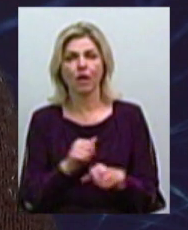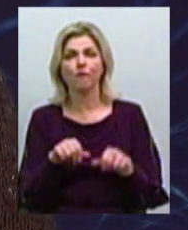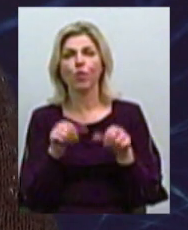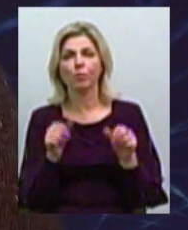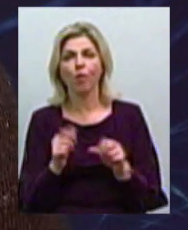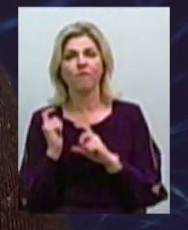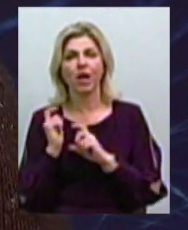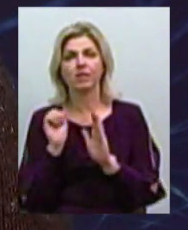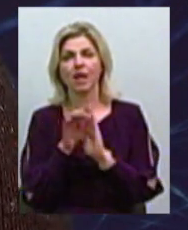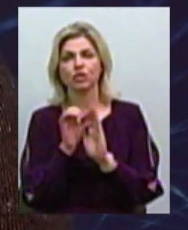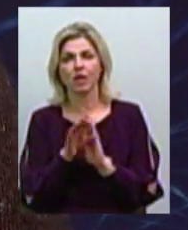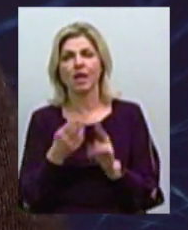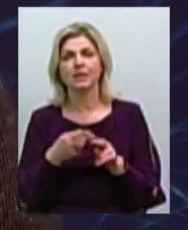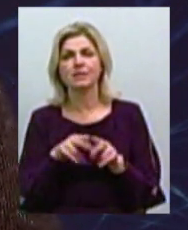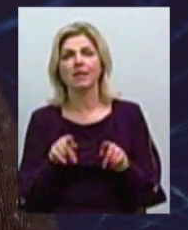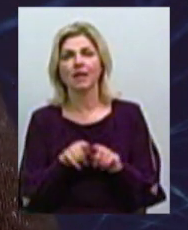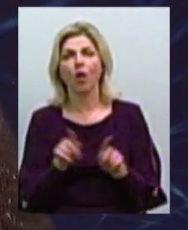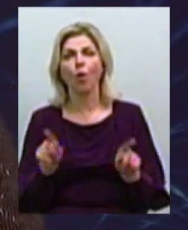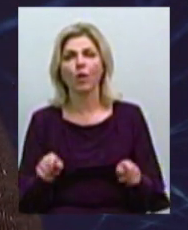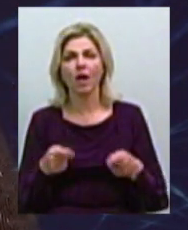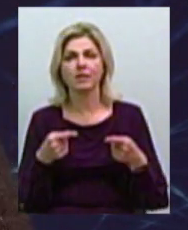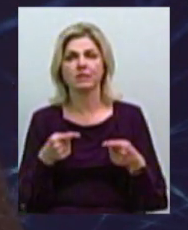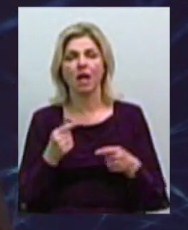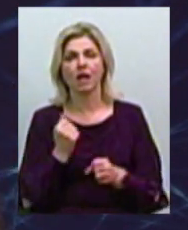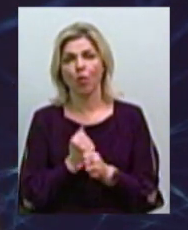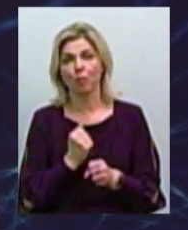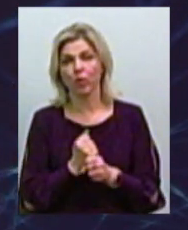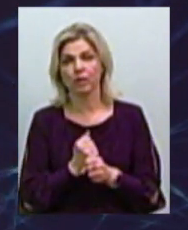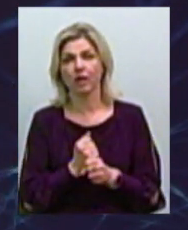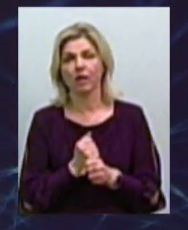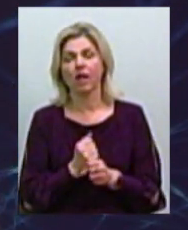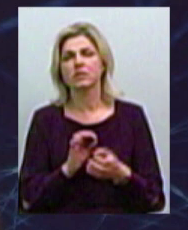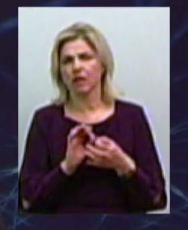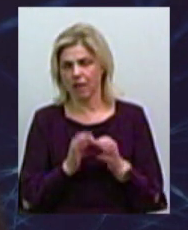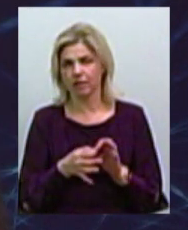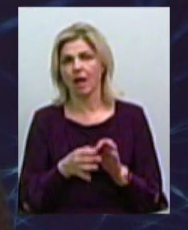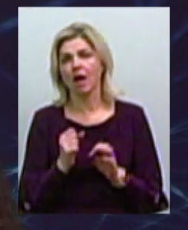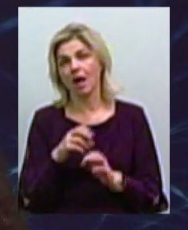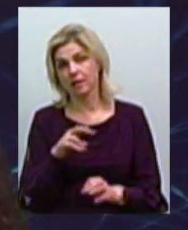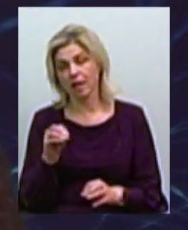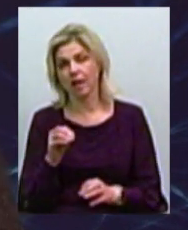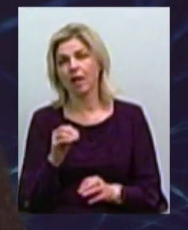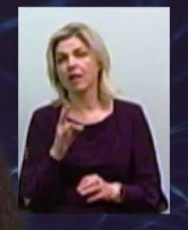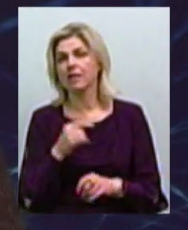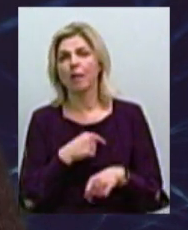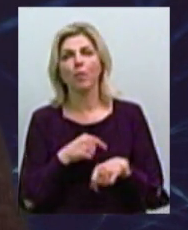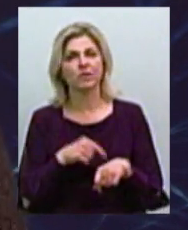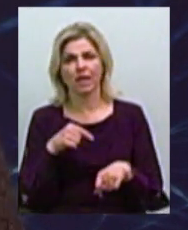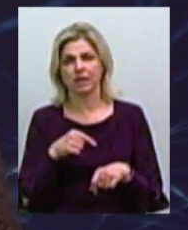Формувалися вантажі. Це ну, така організаторська робота, яка складна, але не емоційно